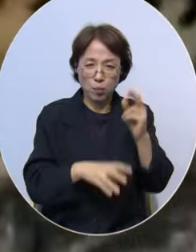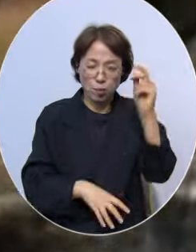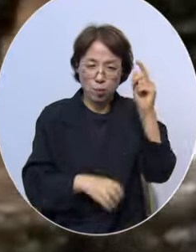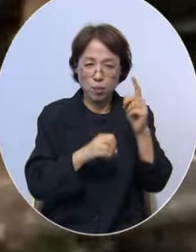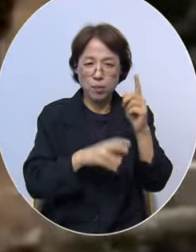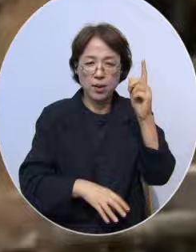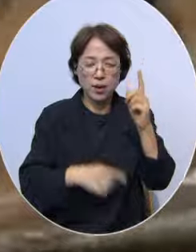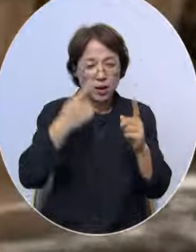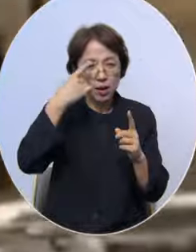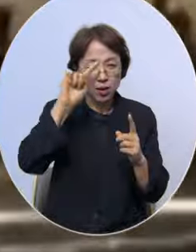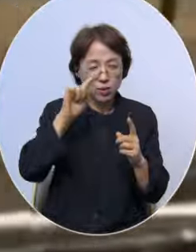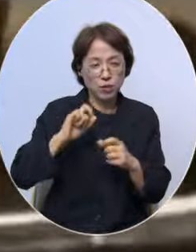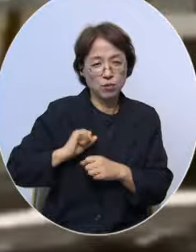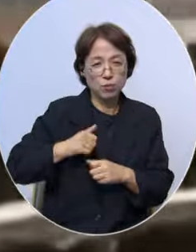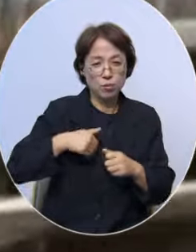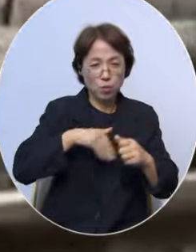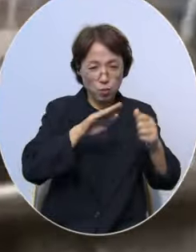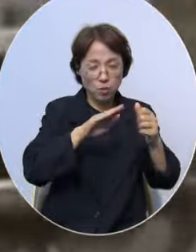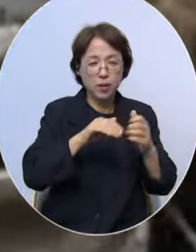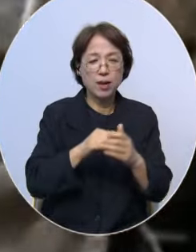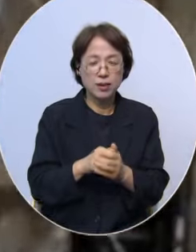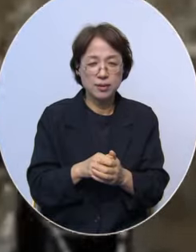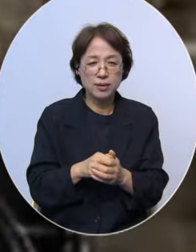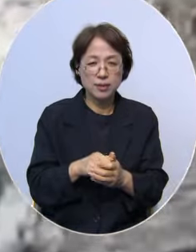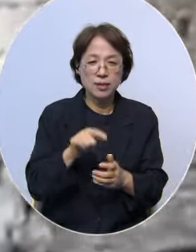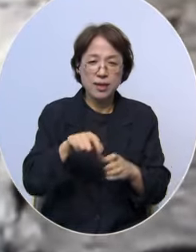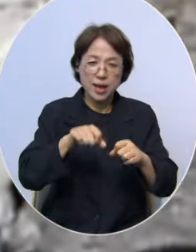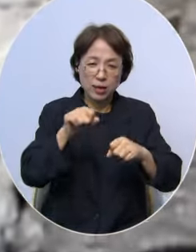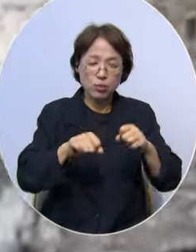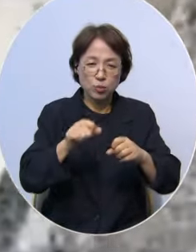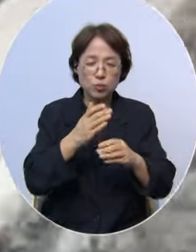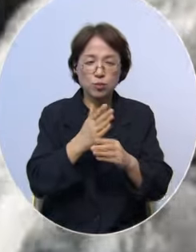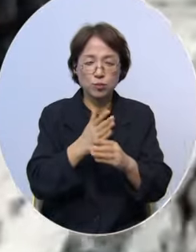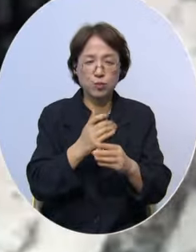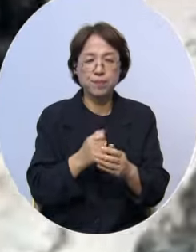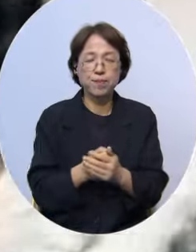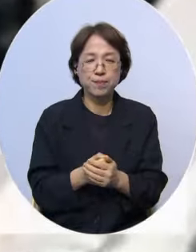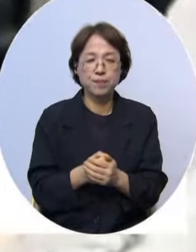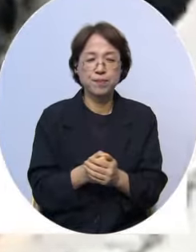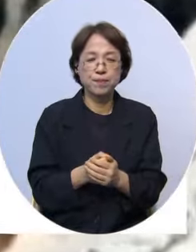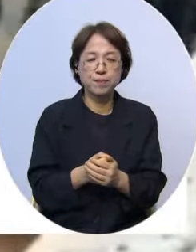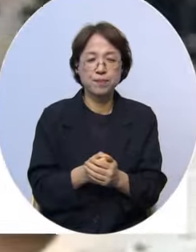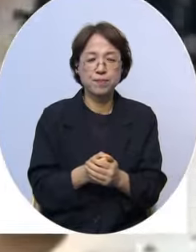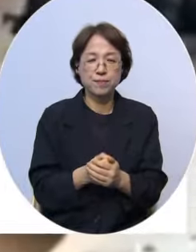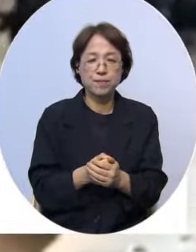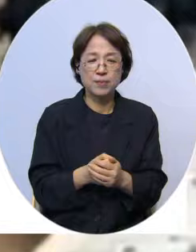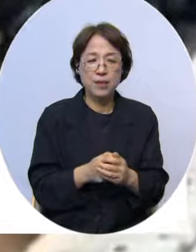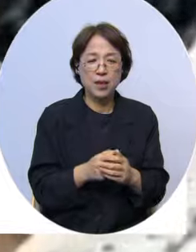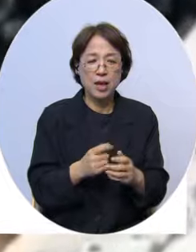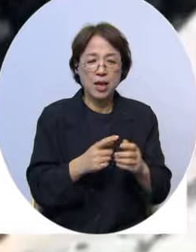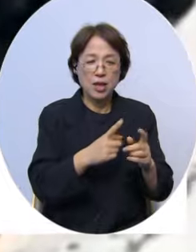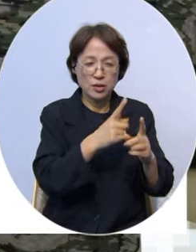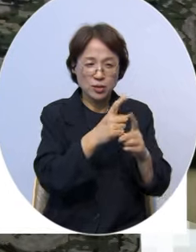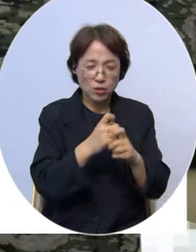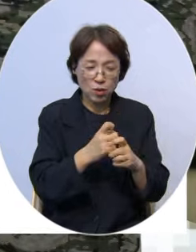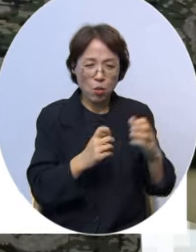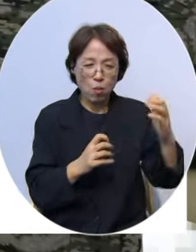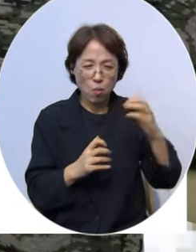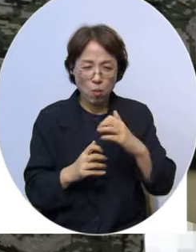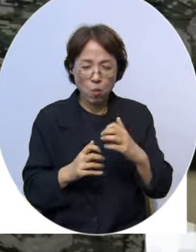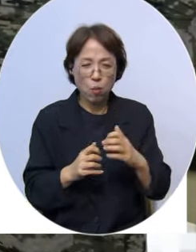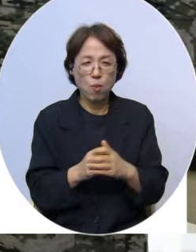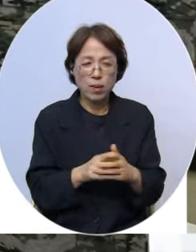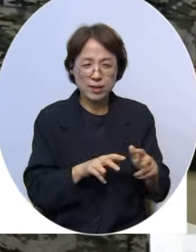이르기까지 무무한 도발과 저급한 행동을 감행하고 있다고 지적했습니다 그러면서 적이 도발한다면 무적